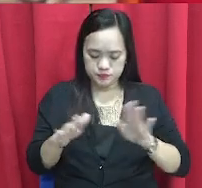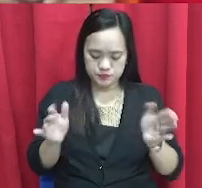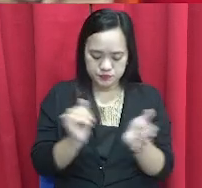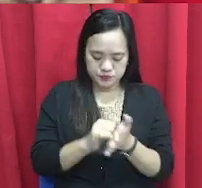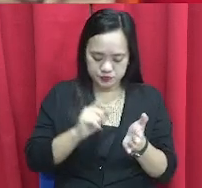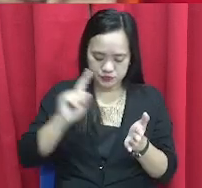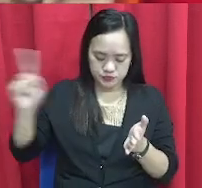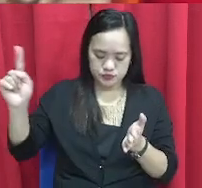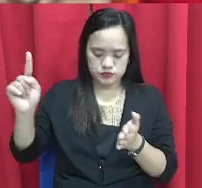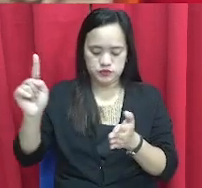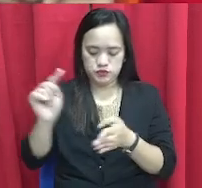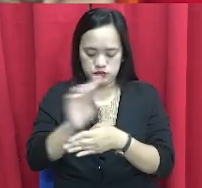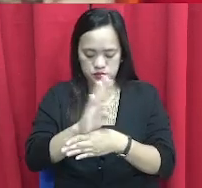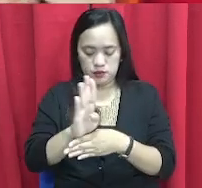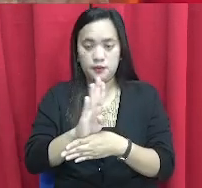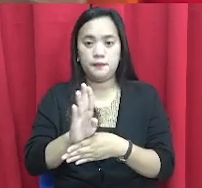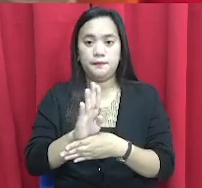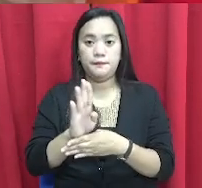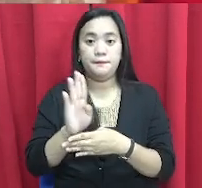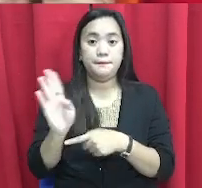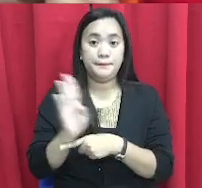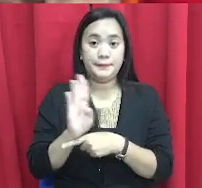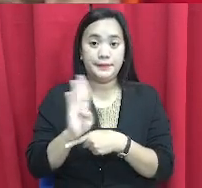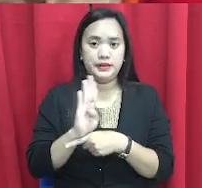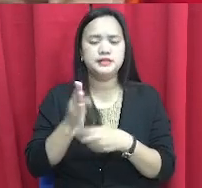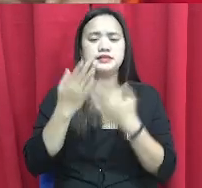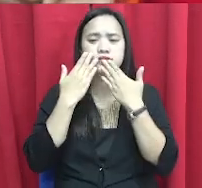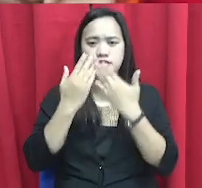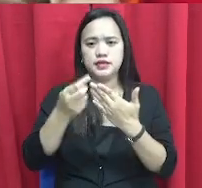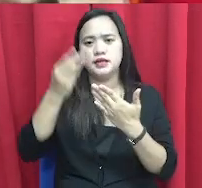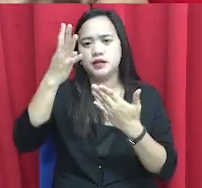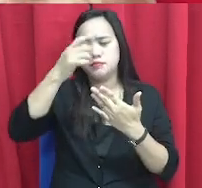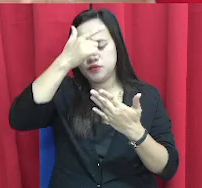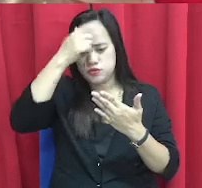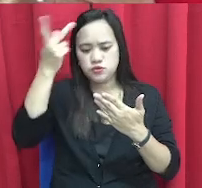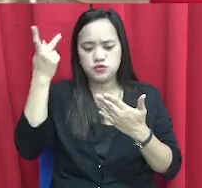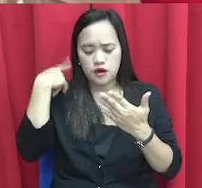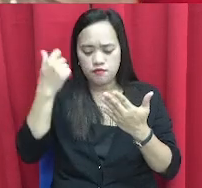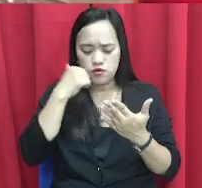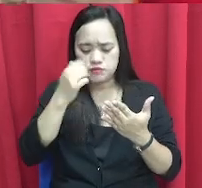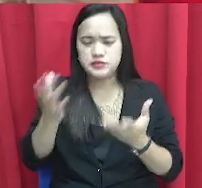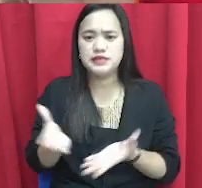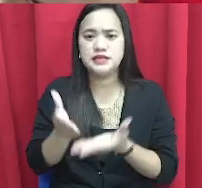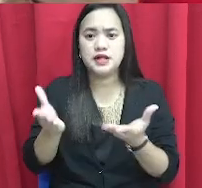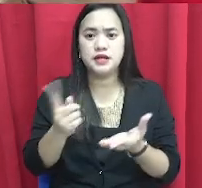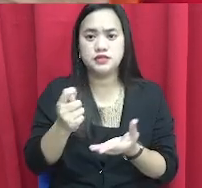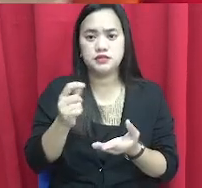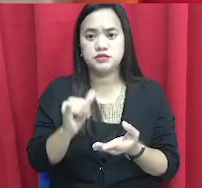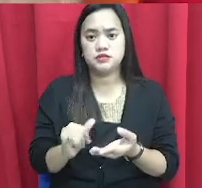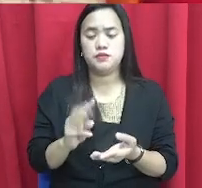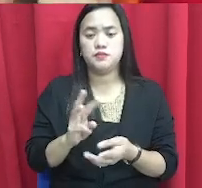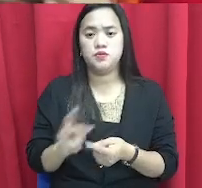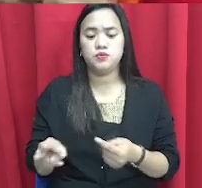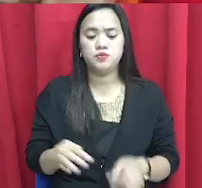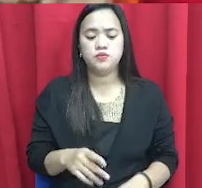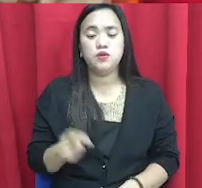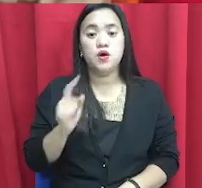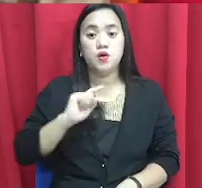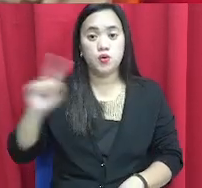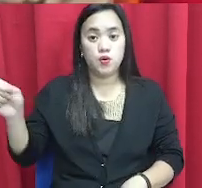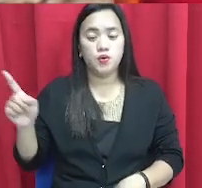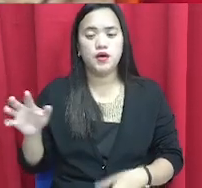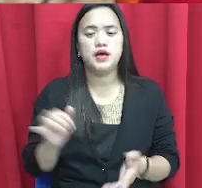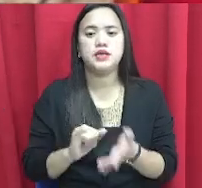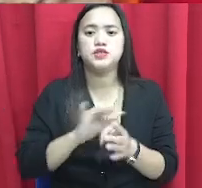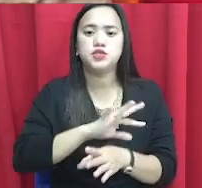balikatan Salamat sa panginoon na inyo po silang pinus inyo po silang Ah talagang ah pinursige na umattend at